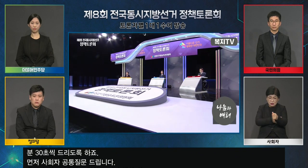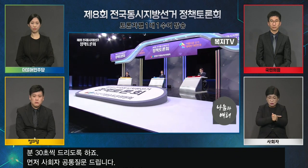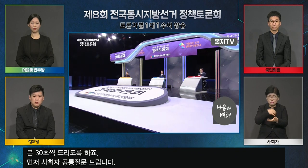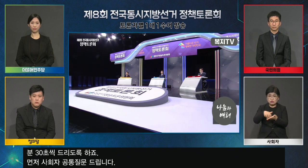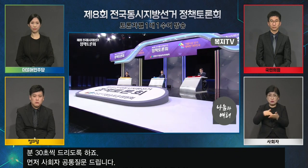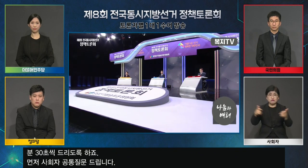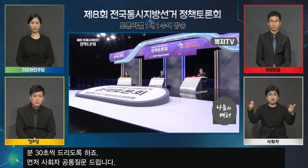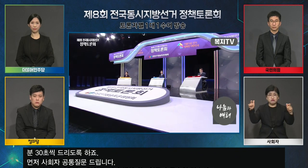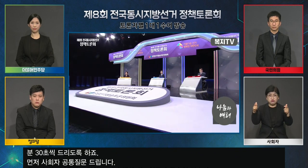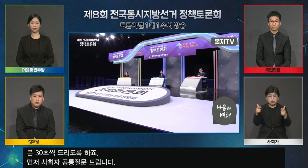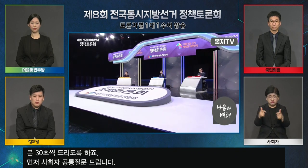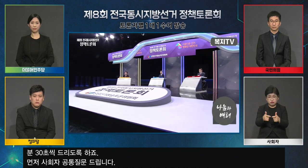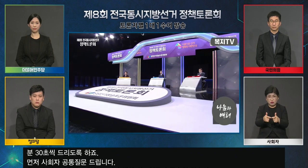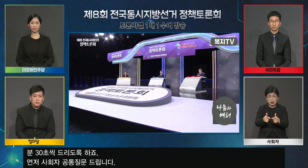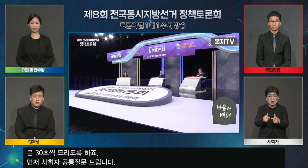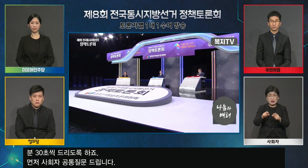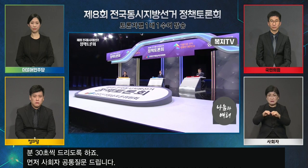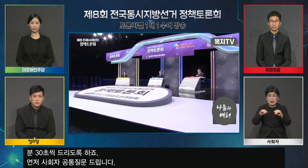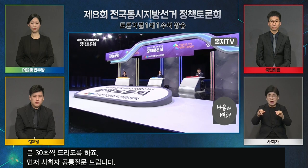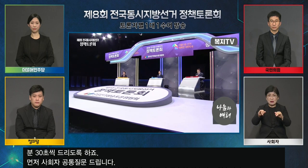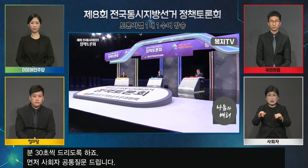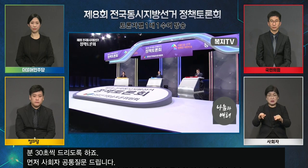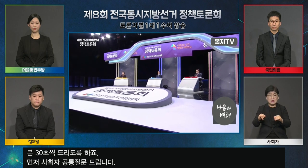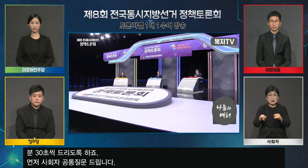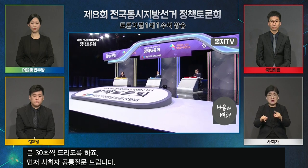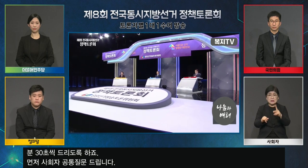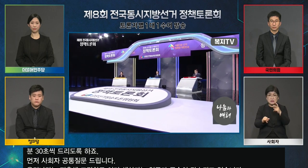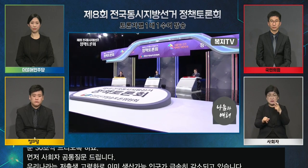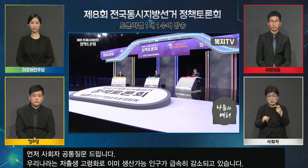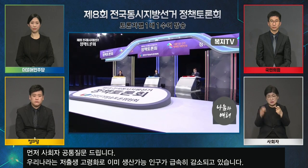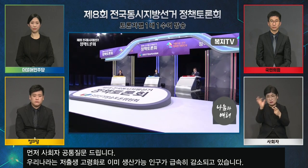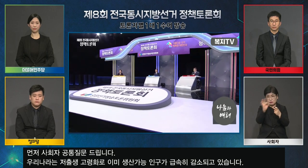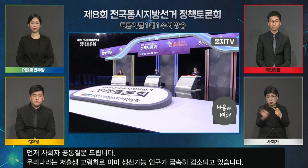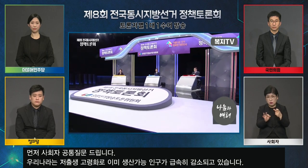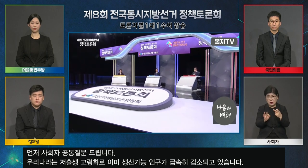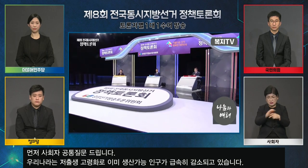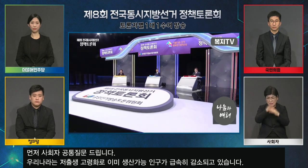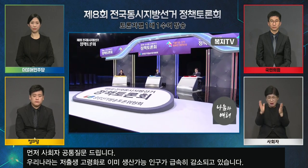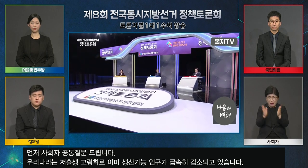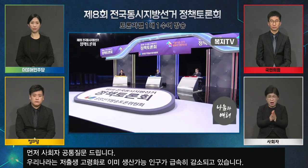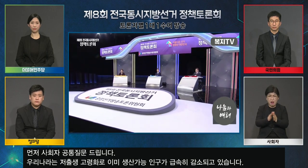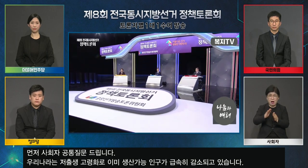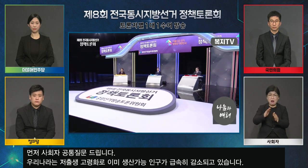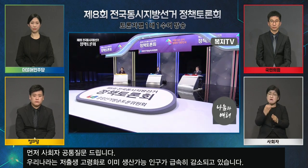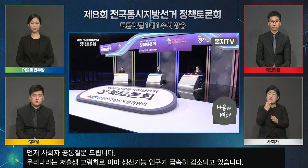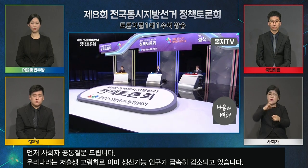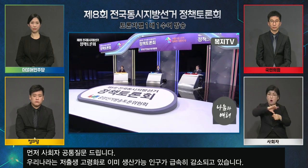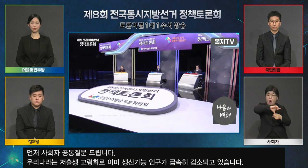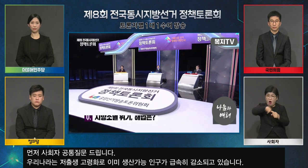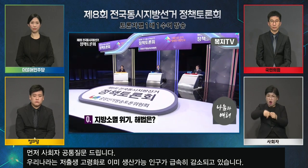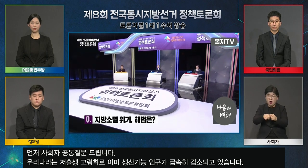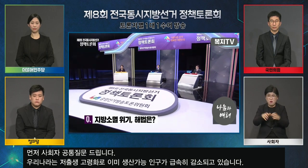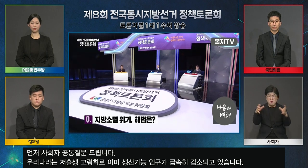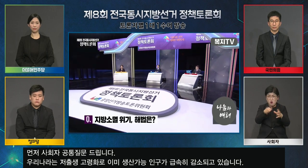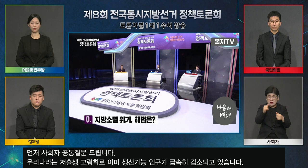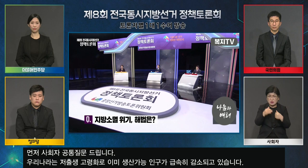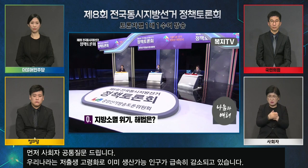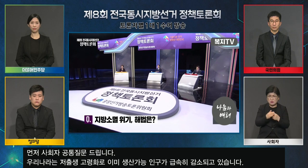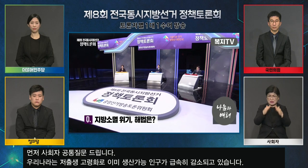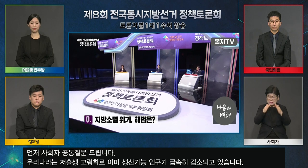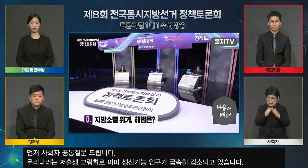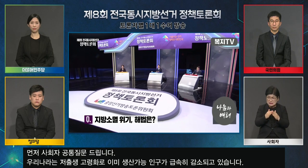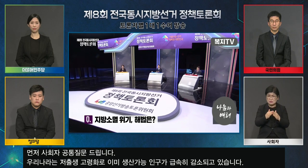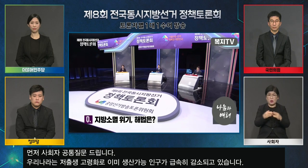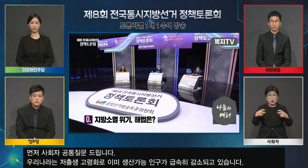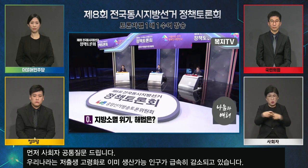게다가 국토의 12%인 수도권에 인구 절반 이상이 밀집해 교통과 주택 대란에 시달리고 있지만